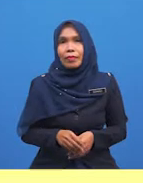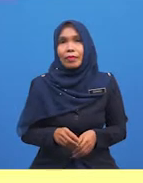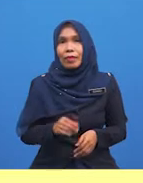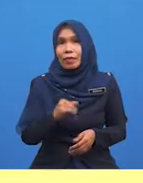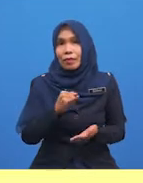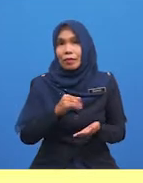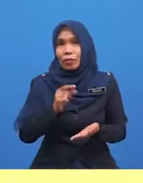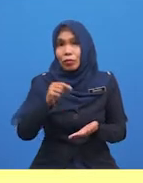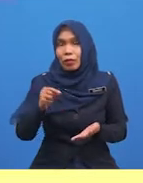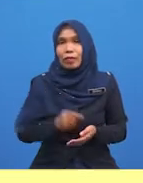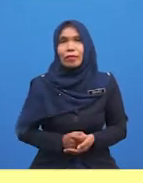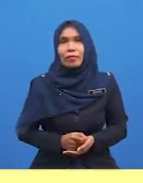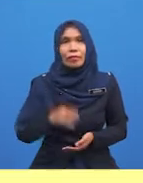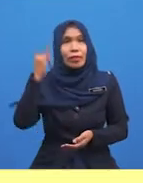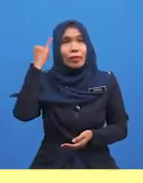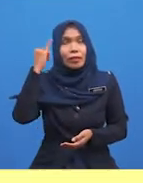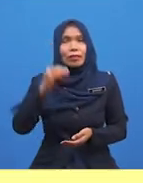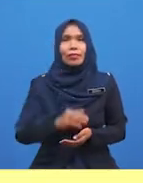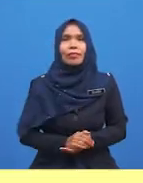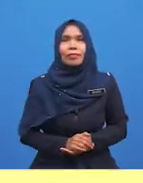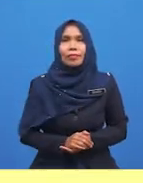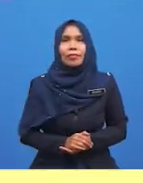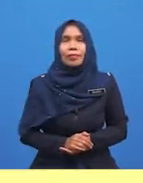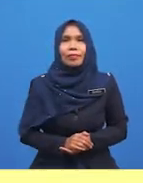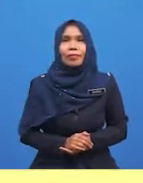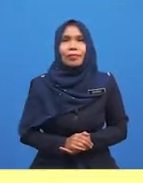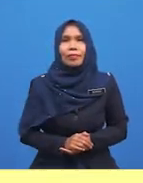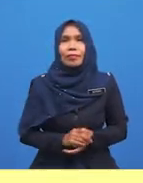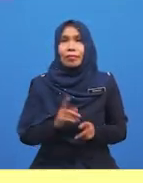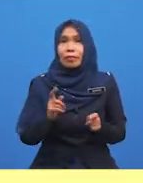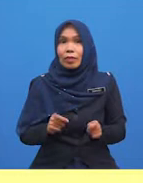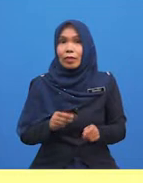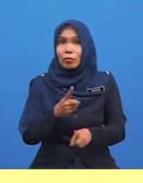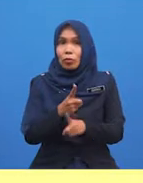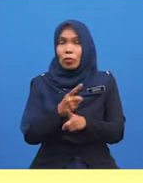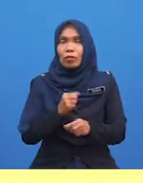Pemilihan jawapan perlu tepat dan selari dengan cadangan jawapan.